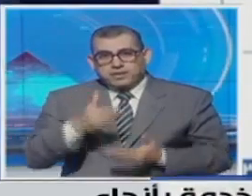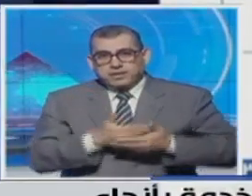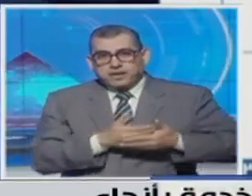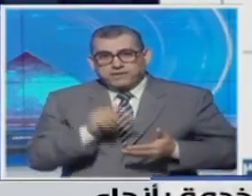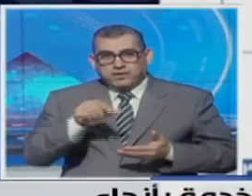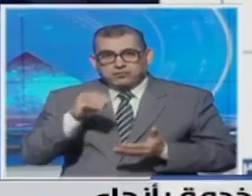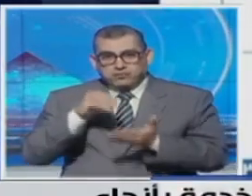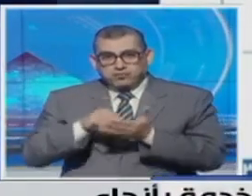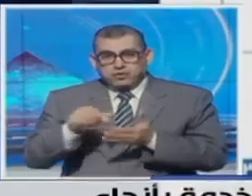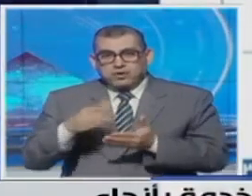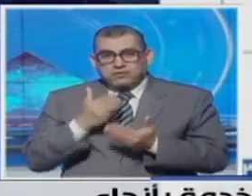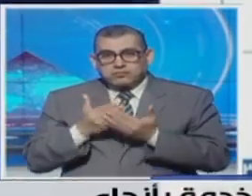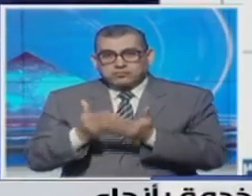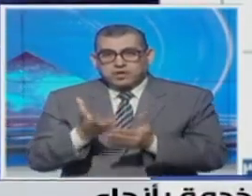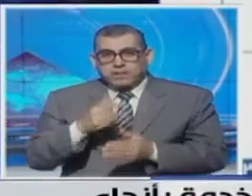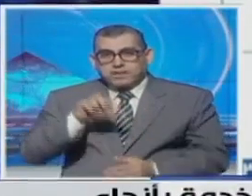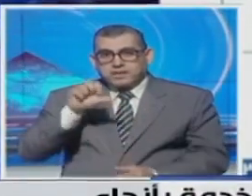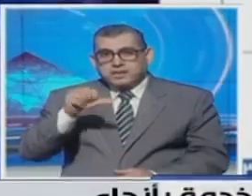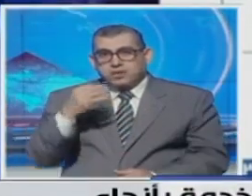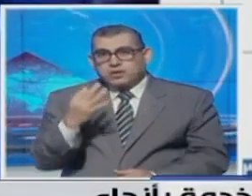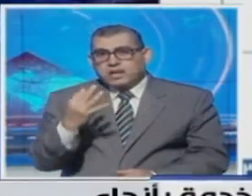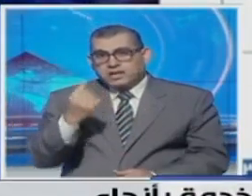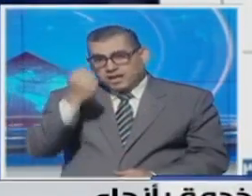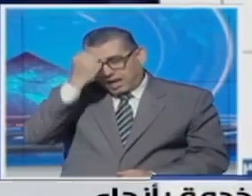682 طفلا، فيما قدمت